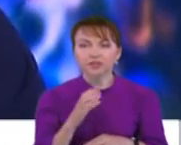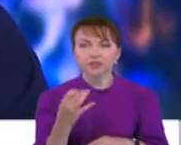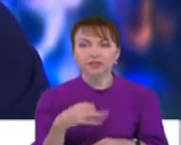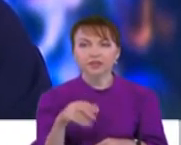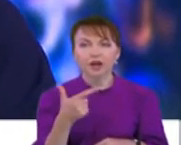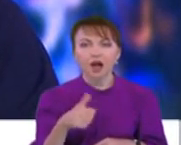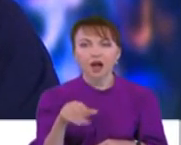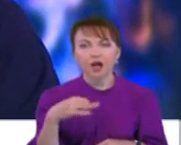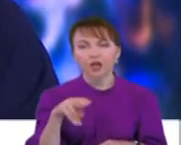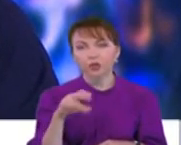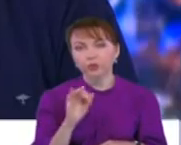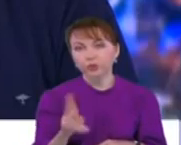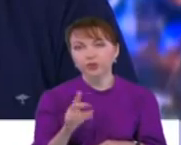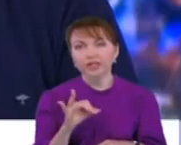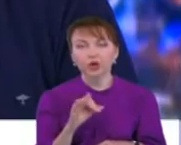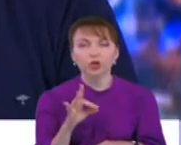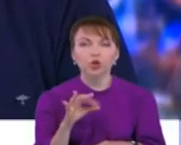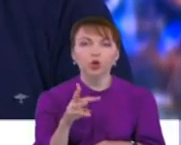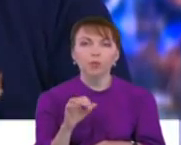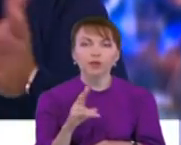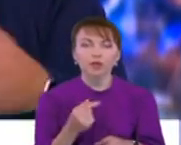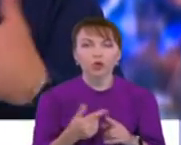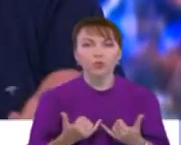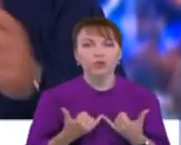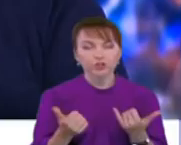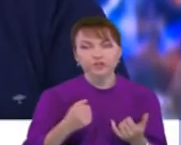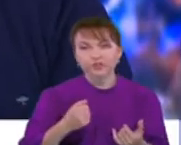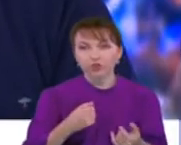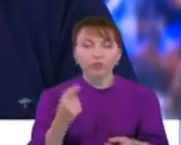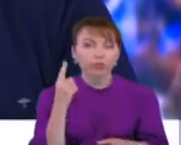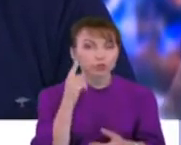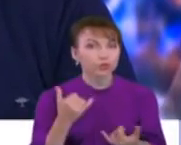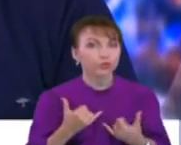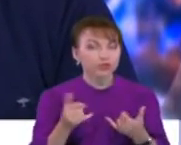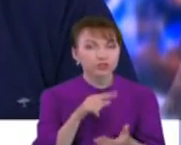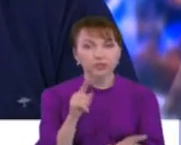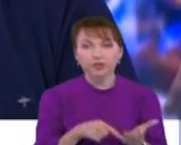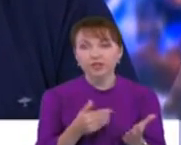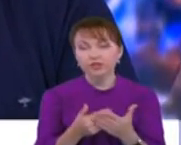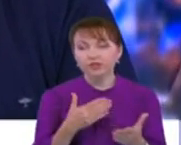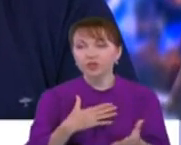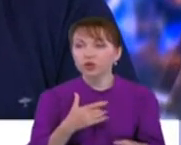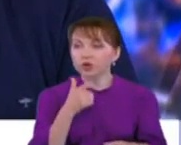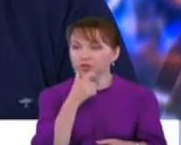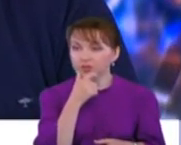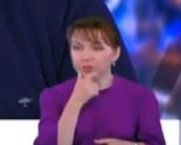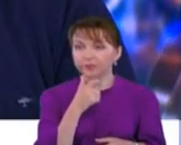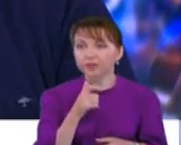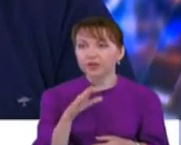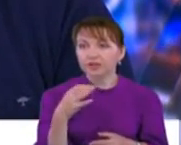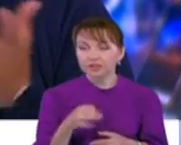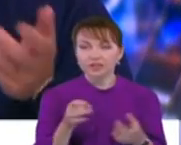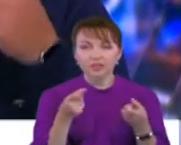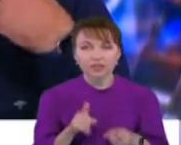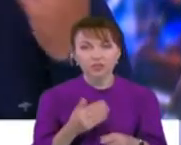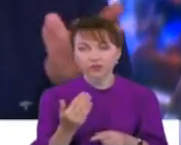Ігор Романенко. Поважні військові. І ми якраз чули поважне запитання від нашого глядача. Пане Сергію, ну дійсно, от ви